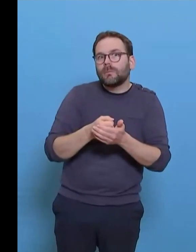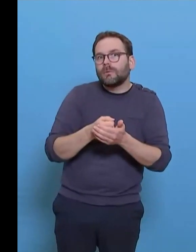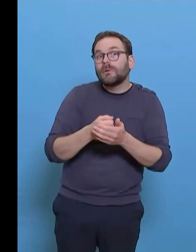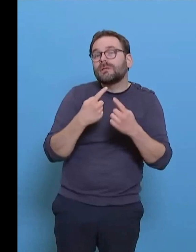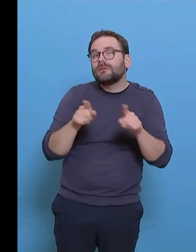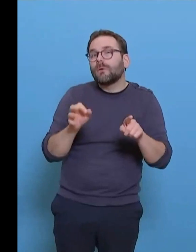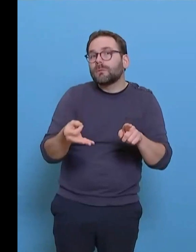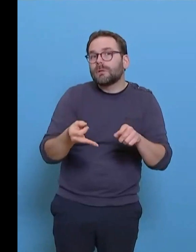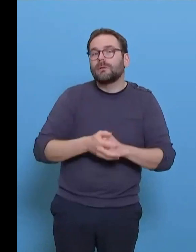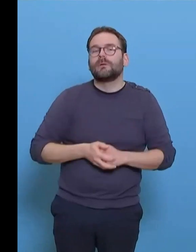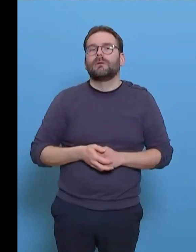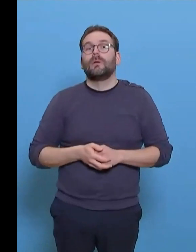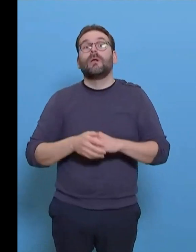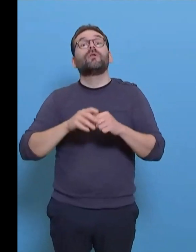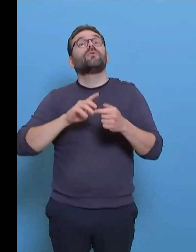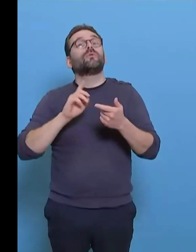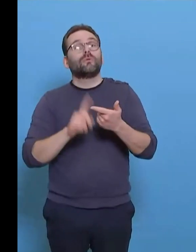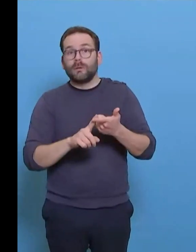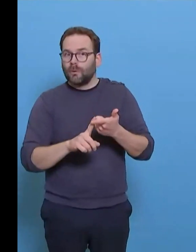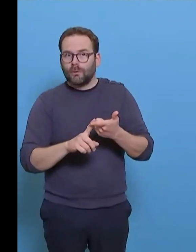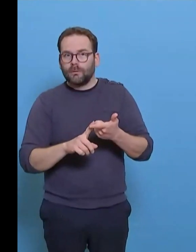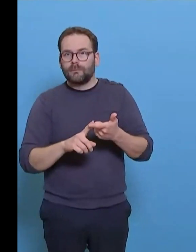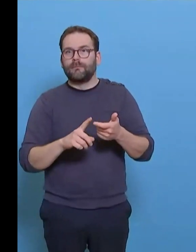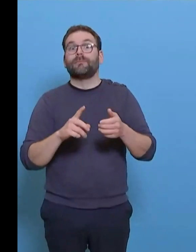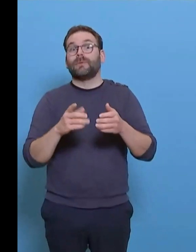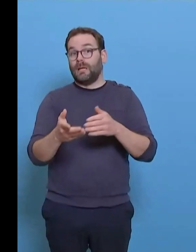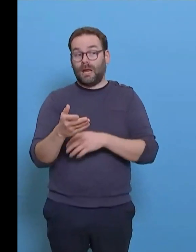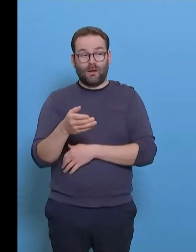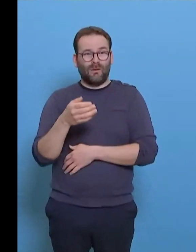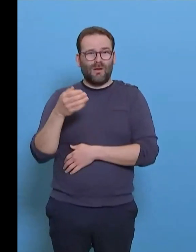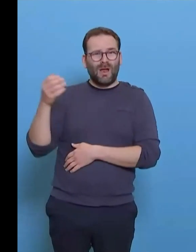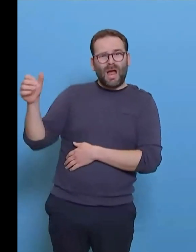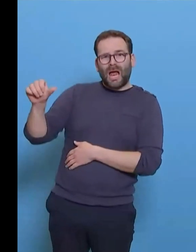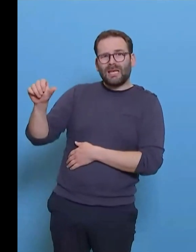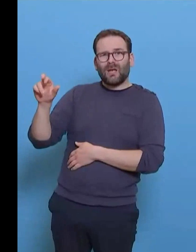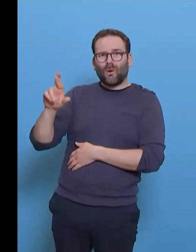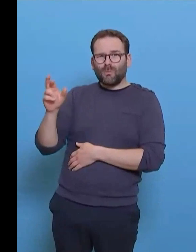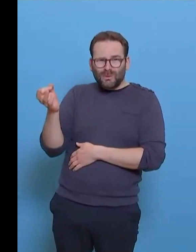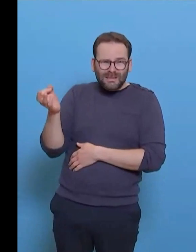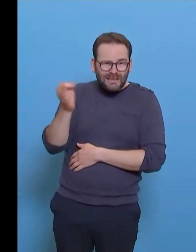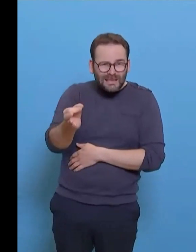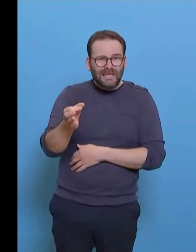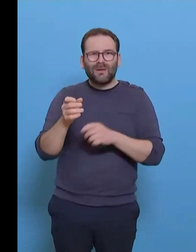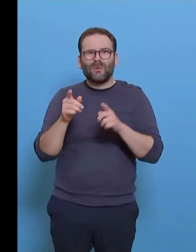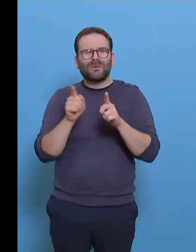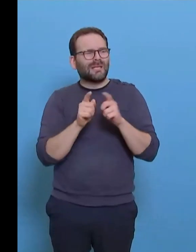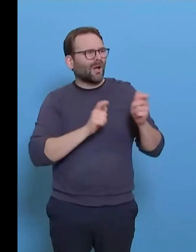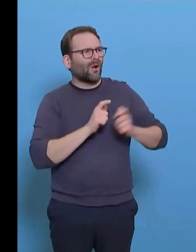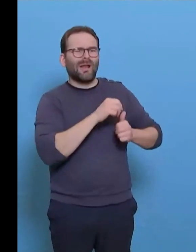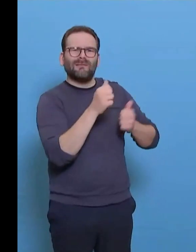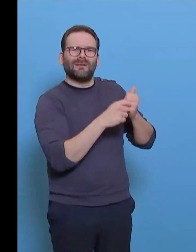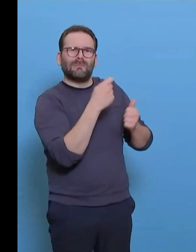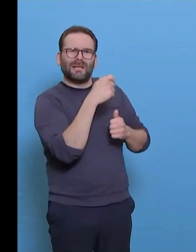une différence. Et deuxièmement, il y a ce que vient de vous dire Ali Rebout, ce que disent ma collègue